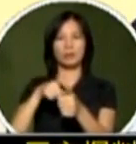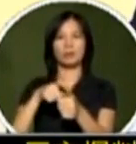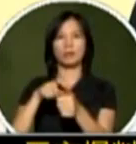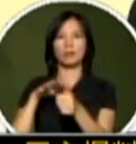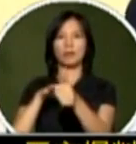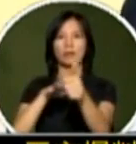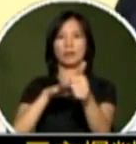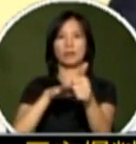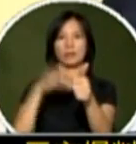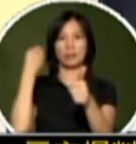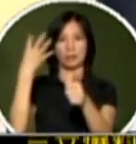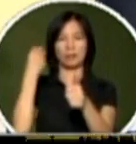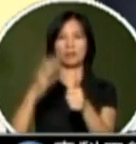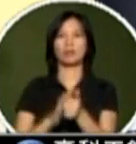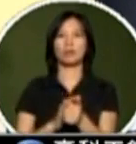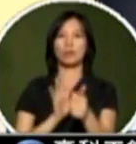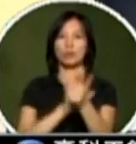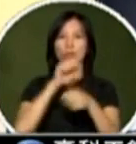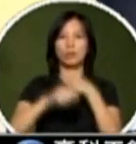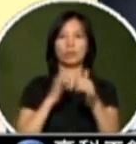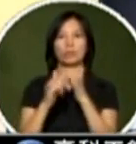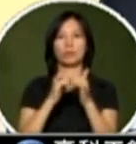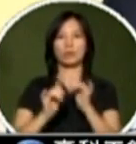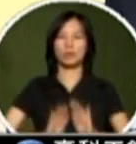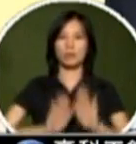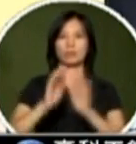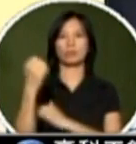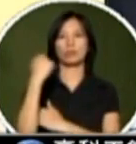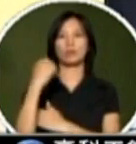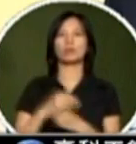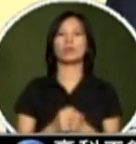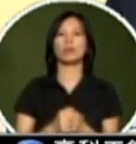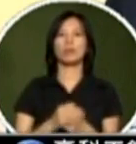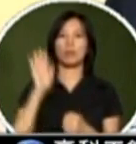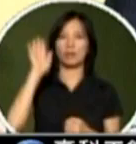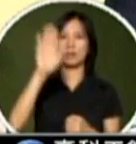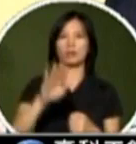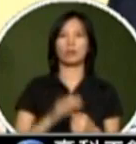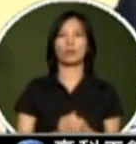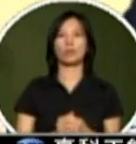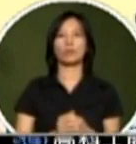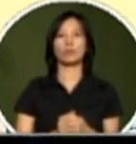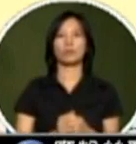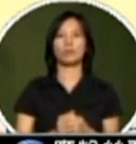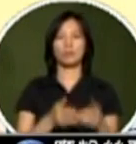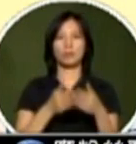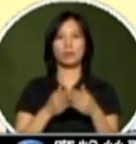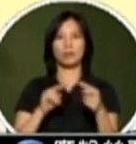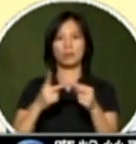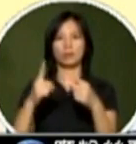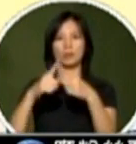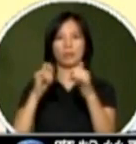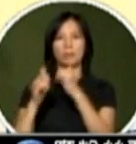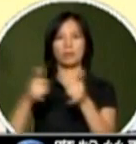领风潮，推动社会进步的力量。未来我们更要和人